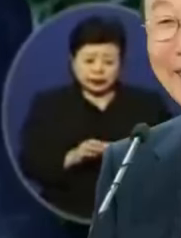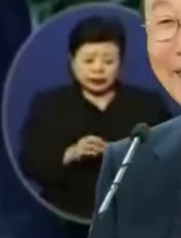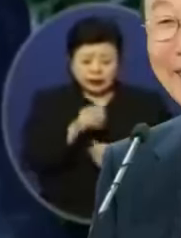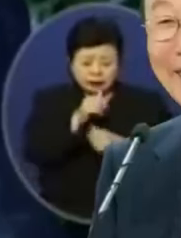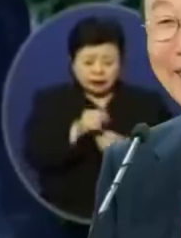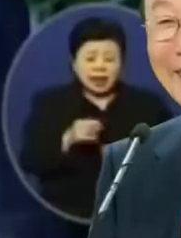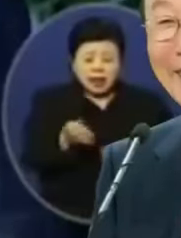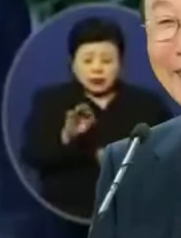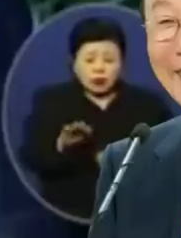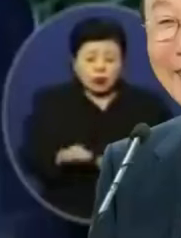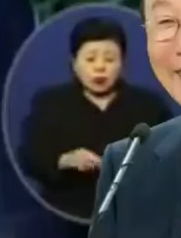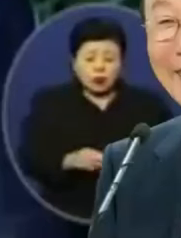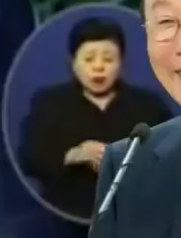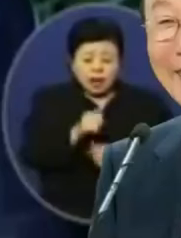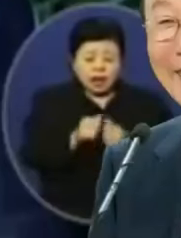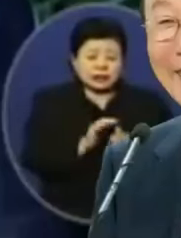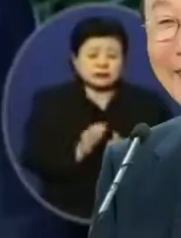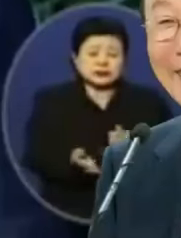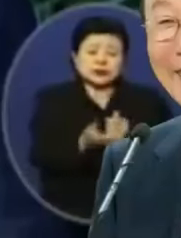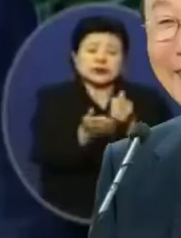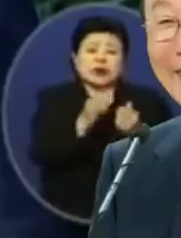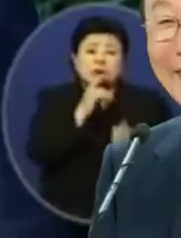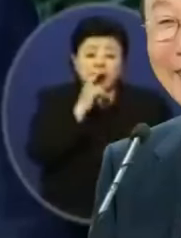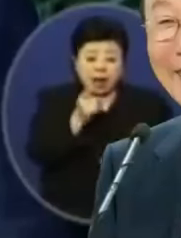하나님을 섬기고 의지할 것입니다.